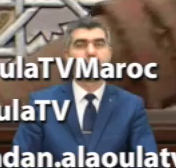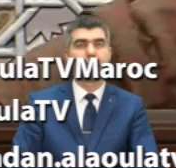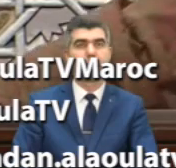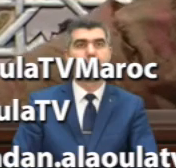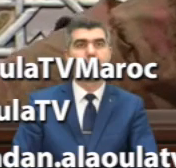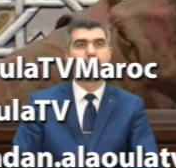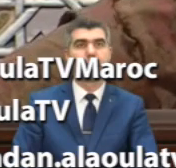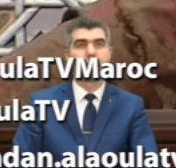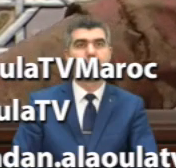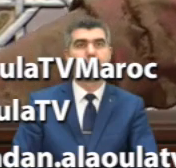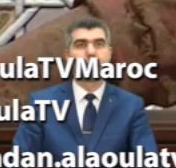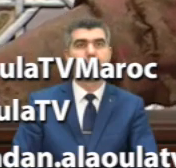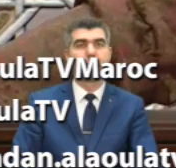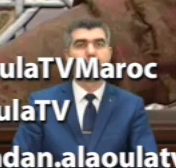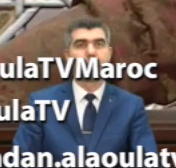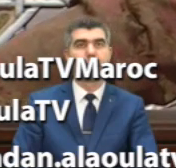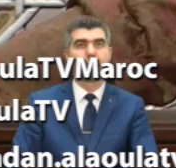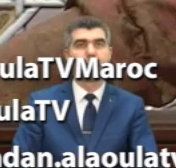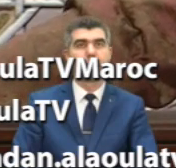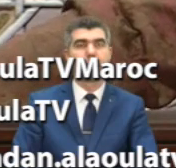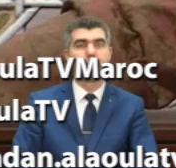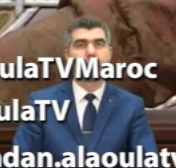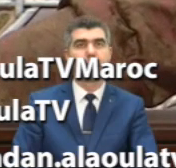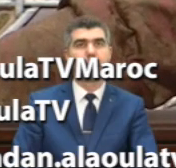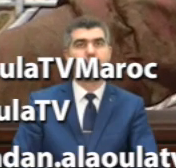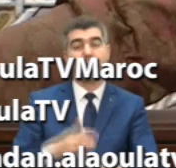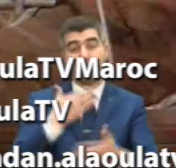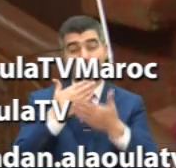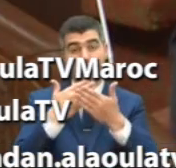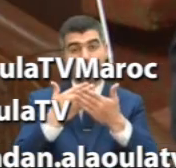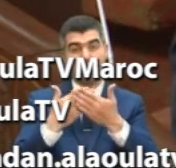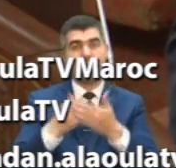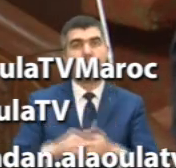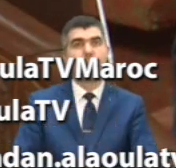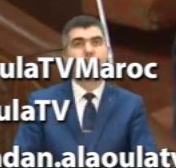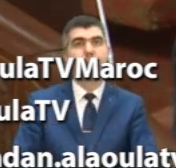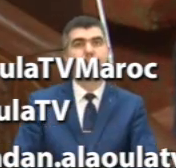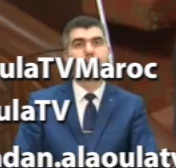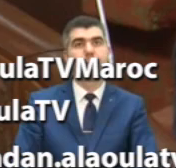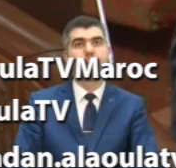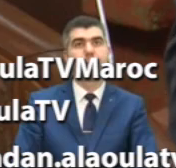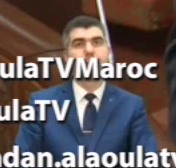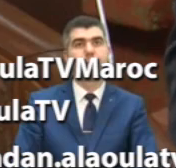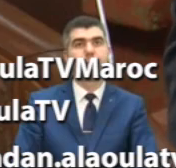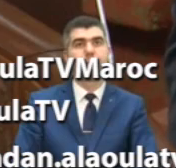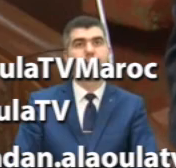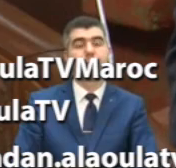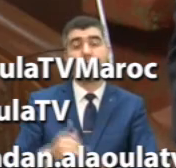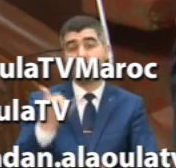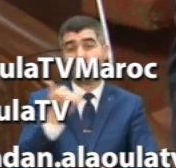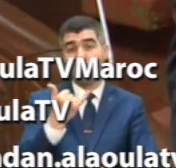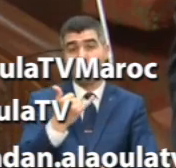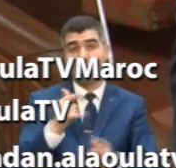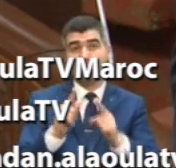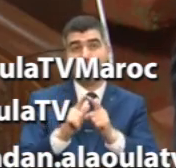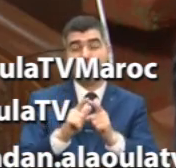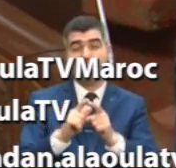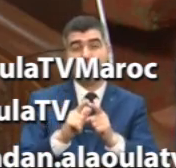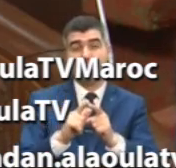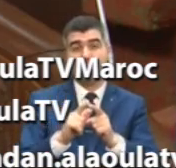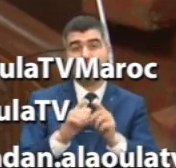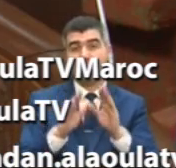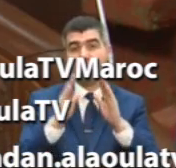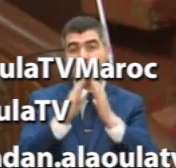باقي شويه الوقت. شكرا سيد نائب المحترم. المهم السكن الاجتماعي عنده